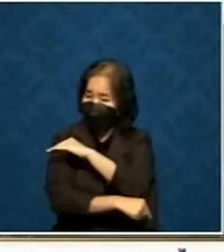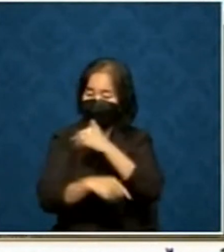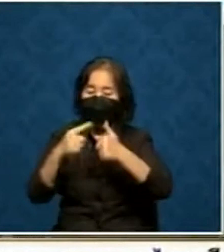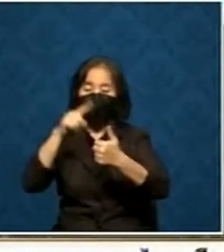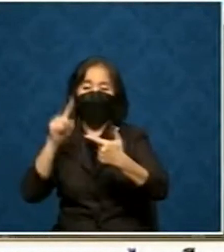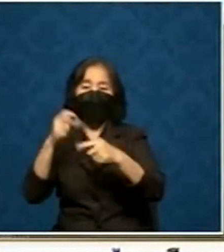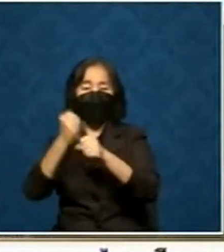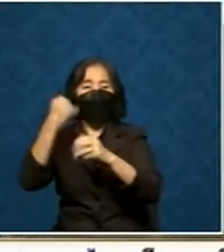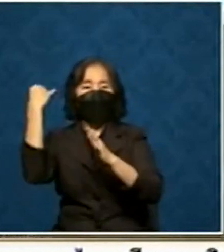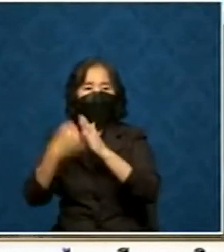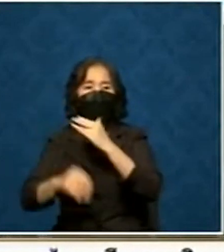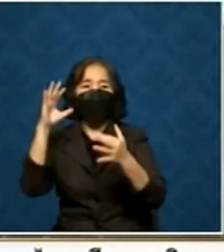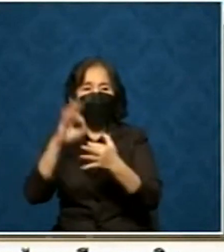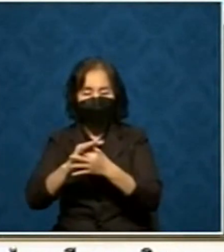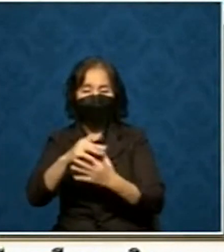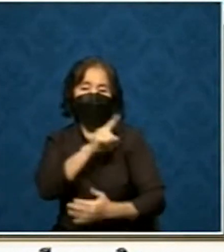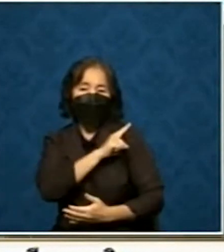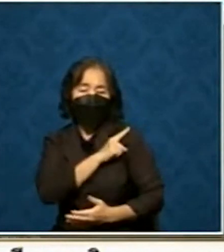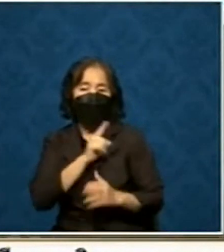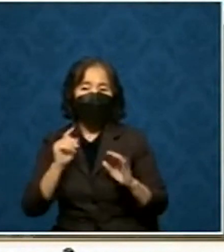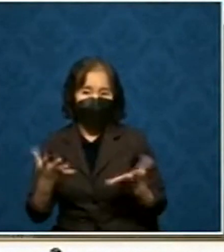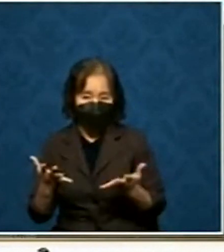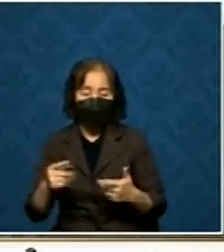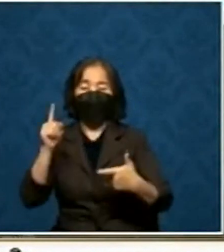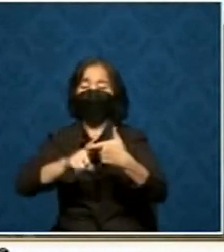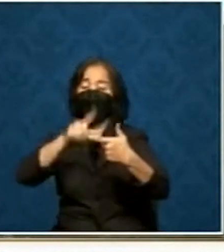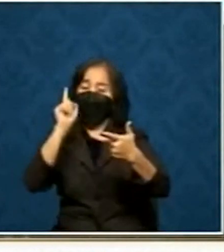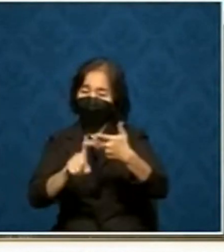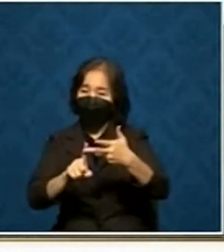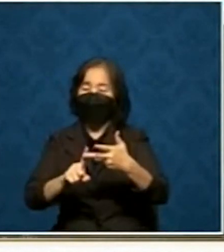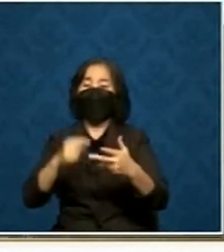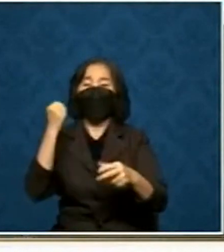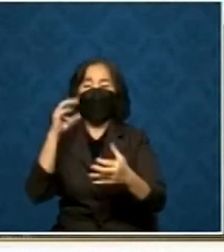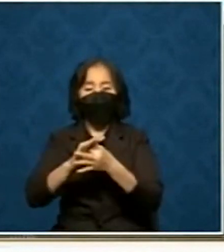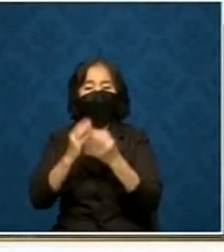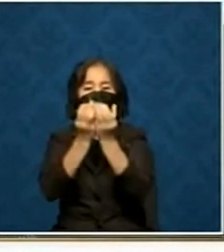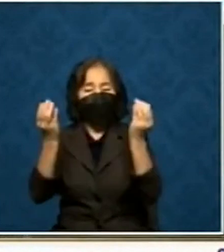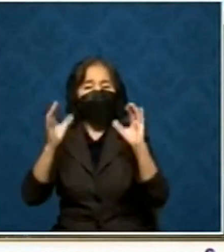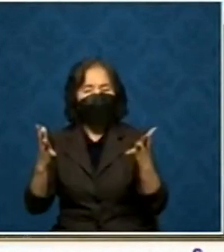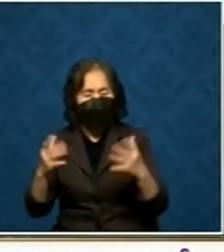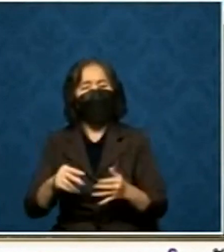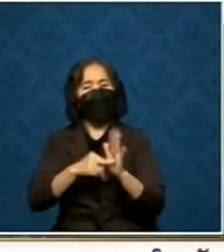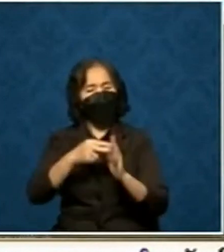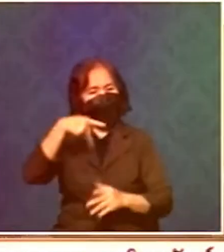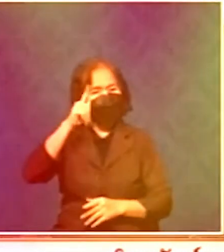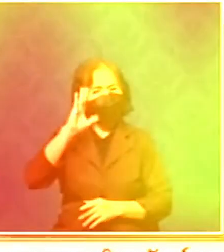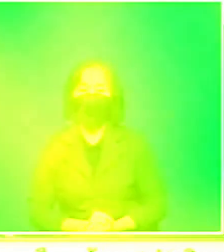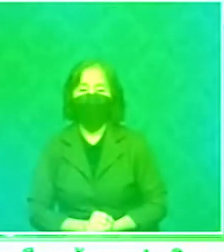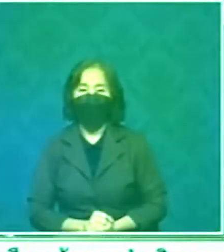อ ก่องทบทั้งหลาย ทั้งทับบก ทับเรือ ทับอากาศ ซึงตนไม่เคยเหผลงานของปราปช. ในส่วนนี้เลย